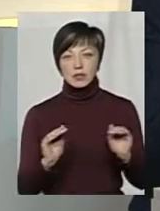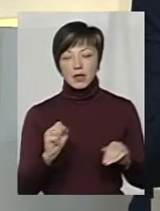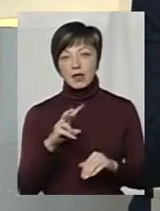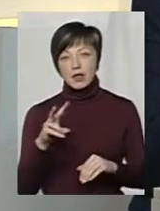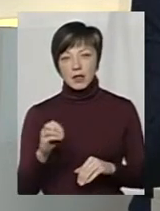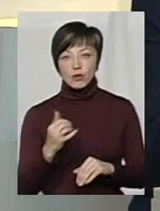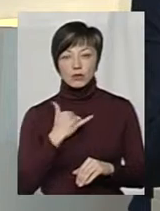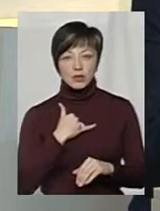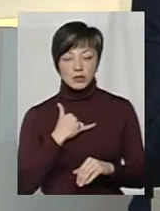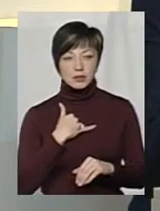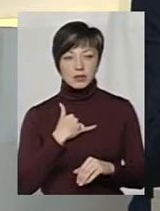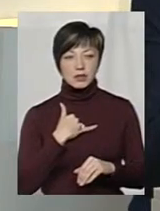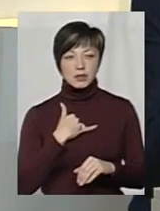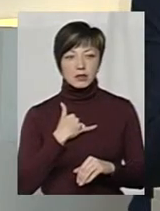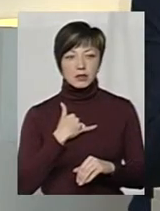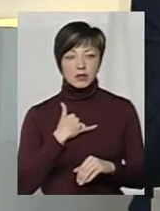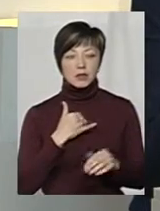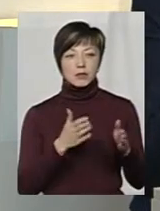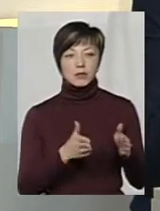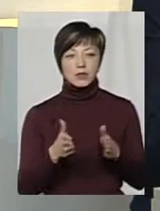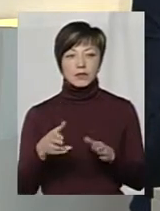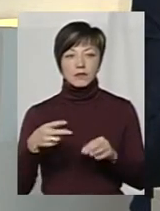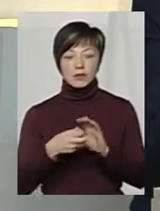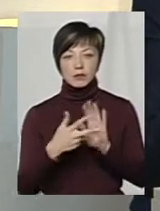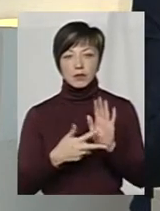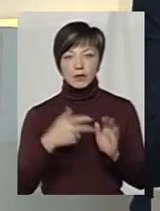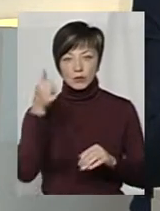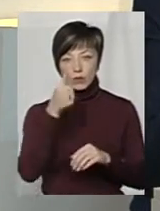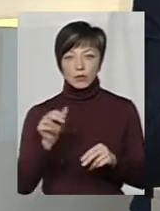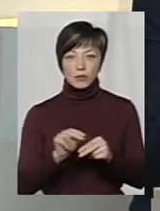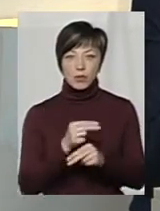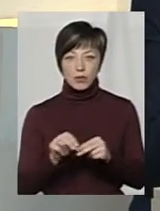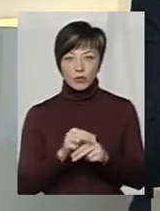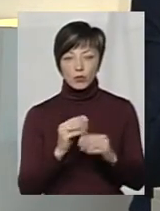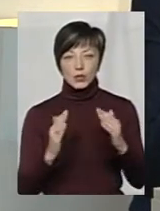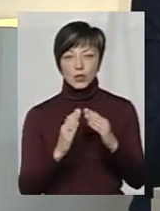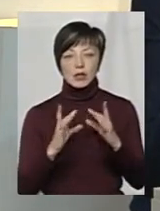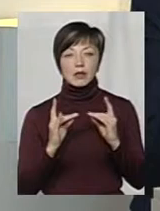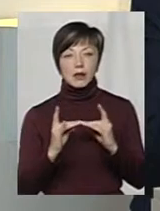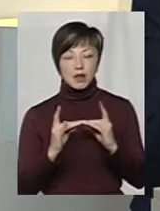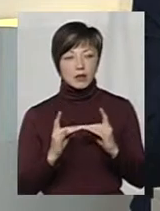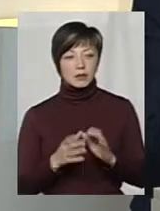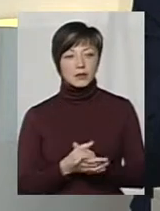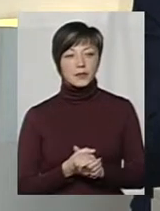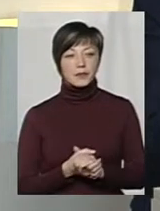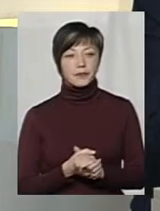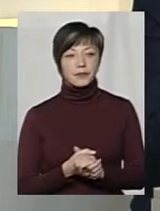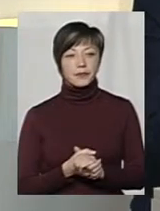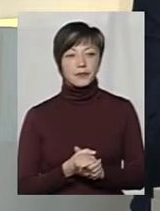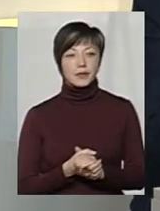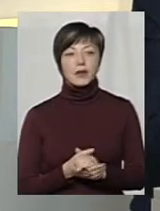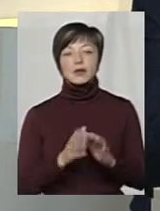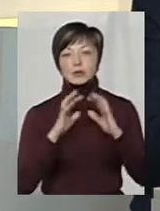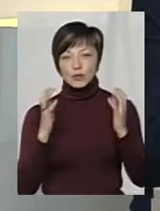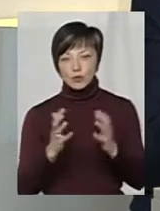нас мережа в 2018 цьому році десь підкоригована трошки по будинках, інтернатах. Вони збережуться і в повній